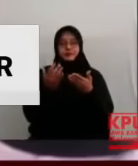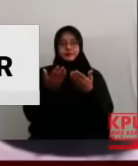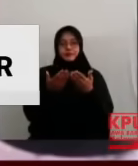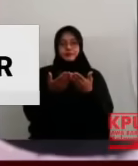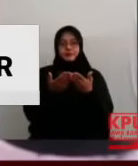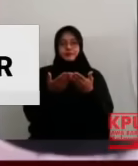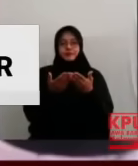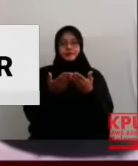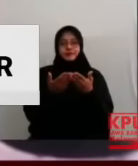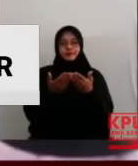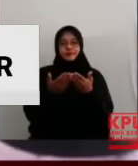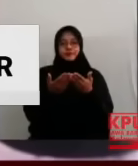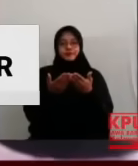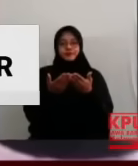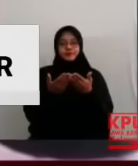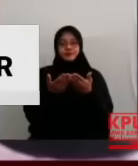naamdah